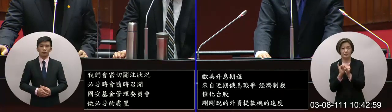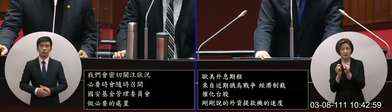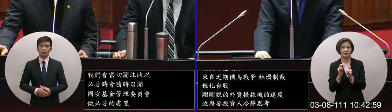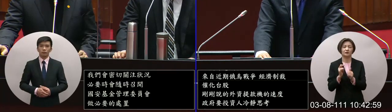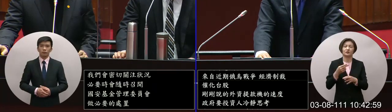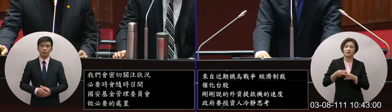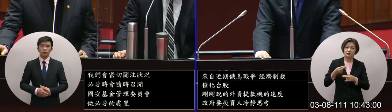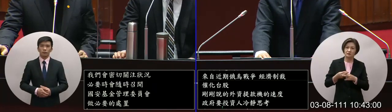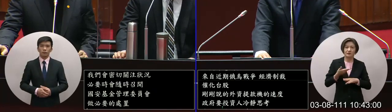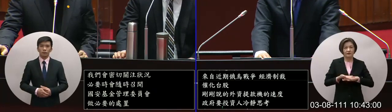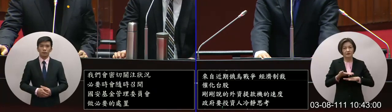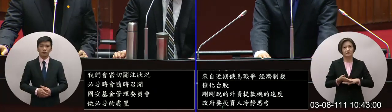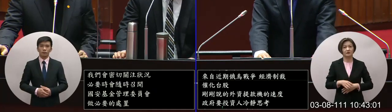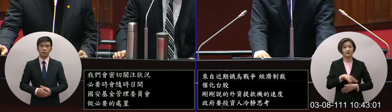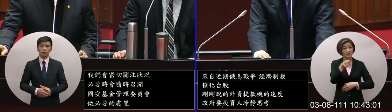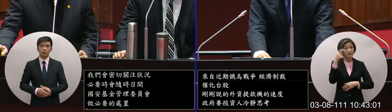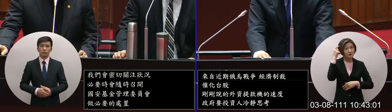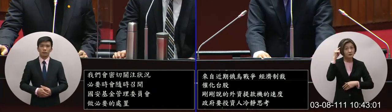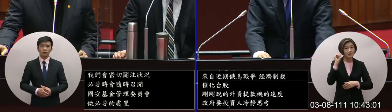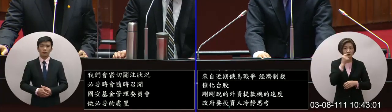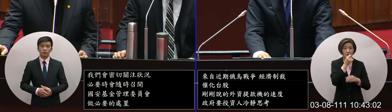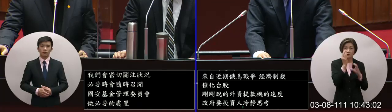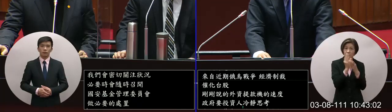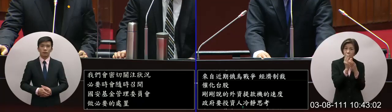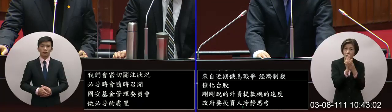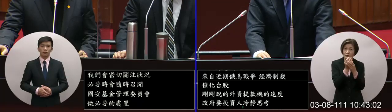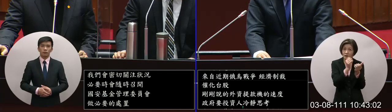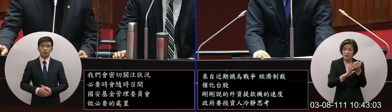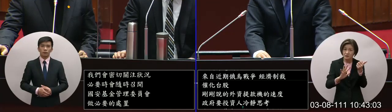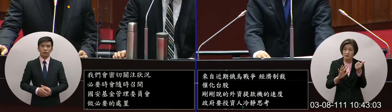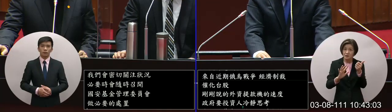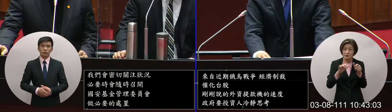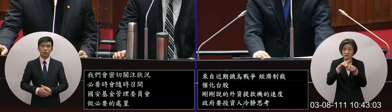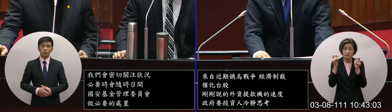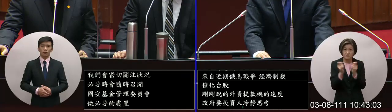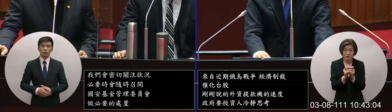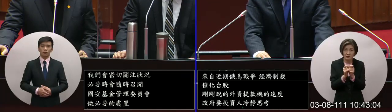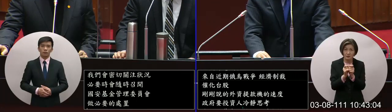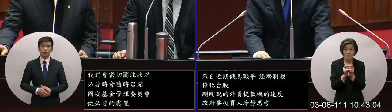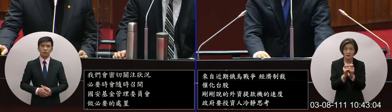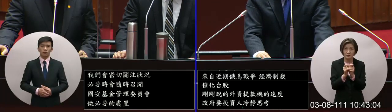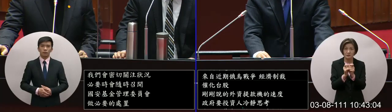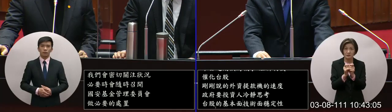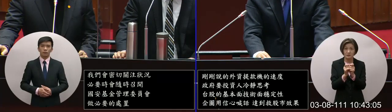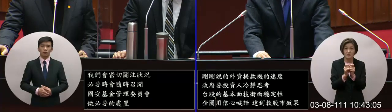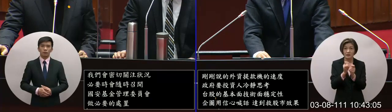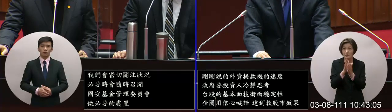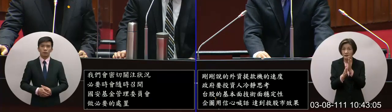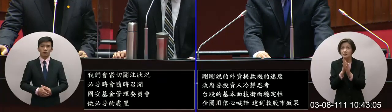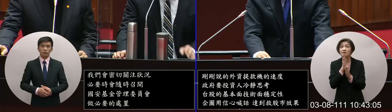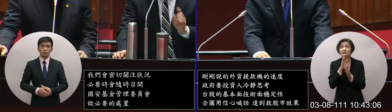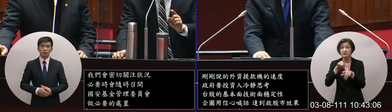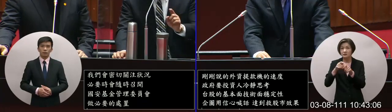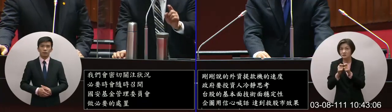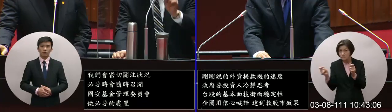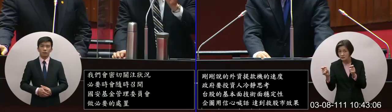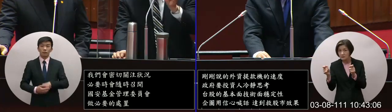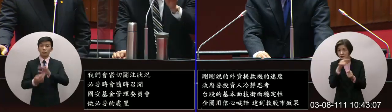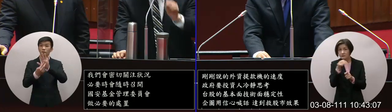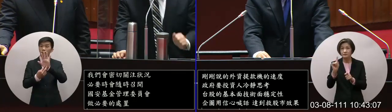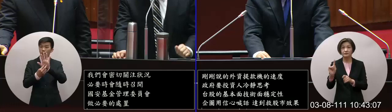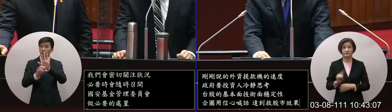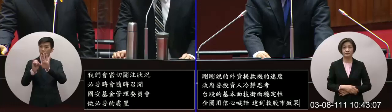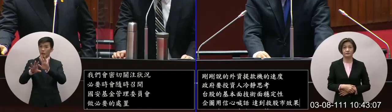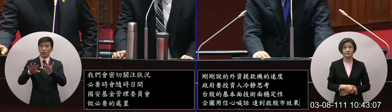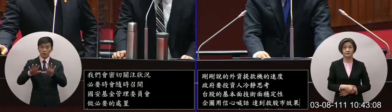请问你认为台股受到的负面冲击影响是短期，你认为还是长期？ 目前是受